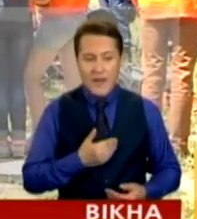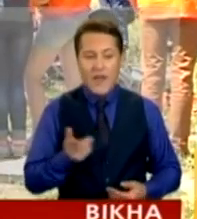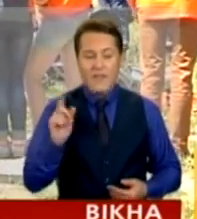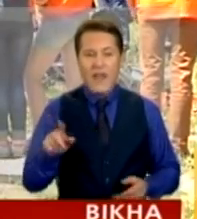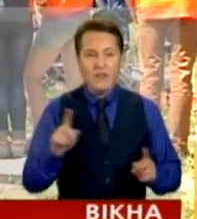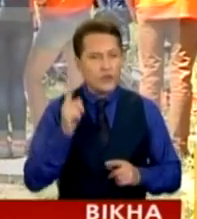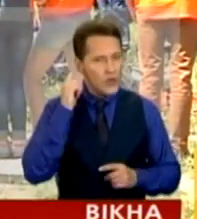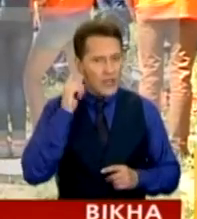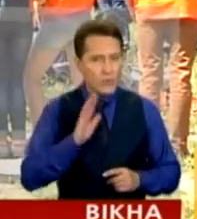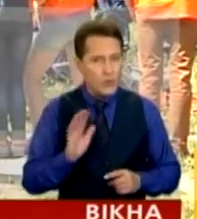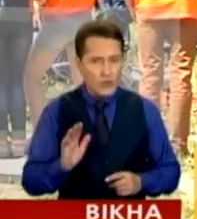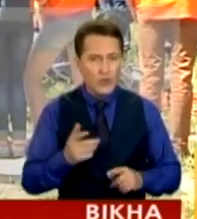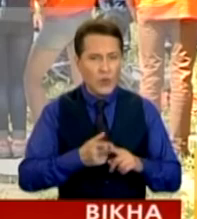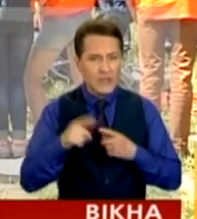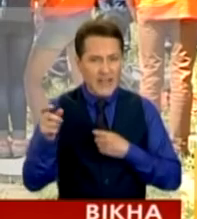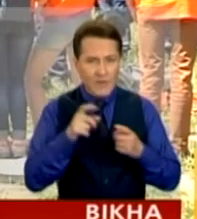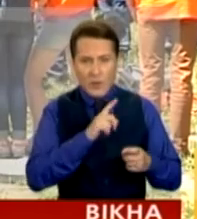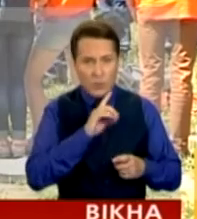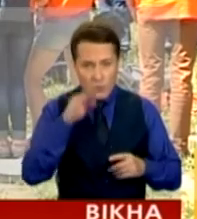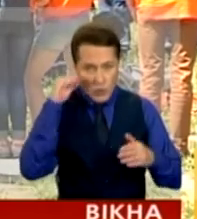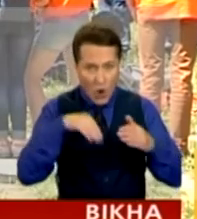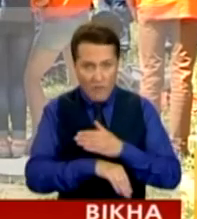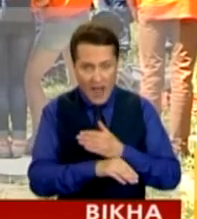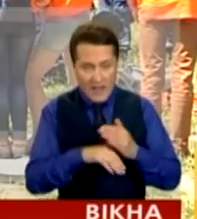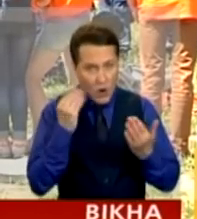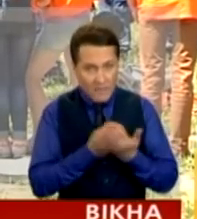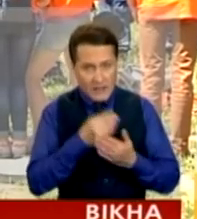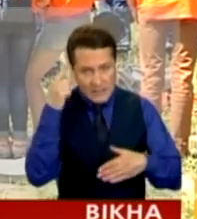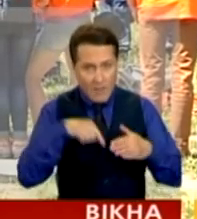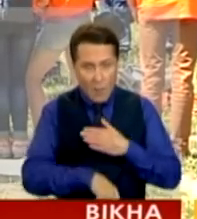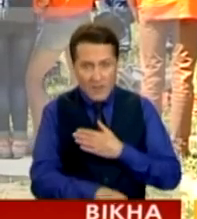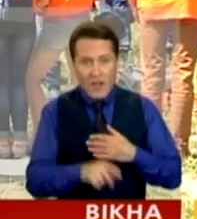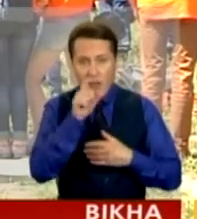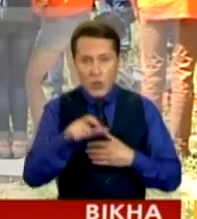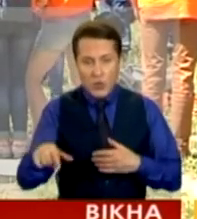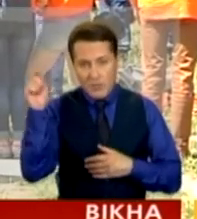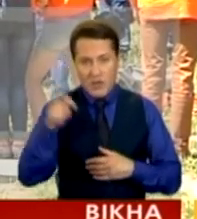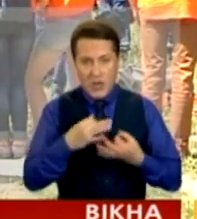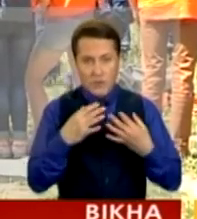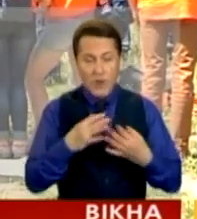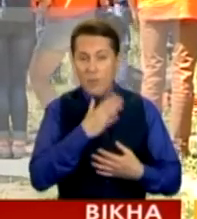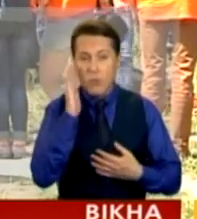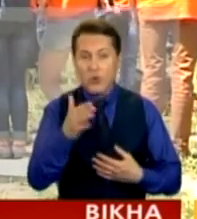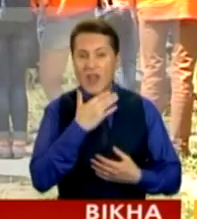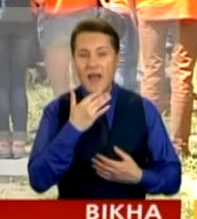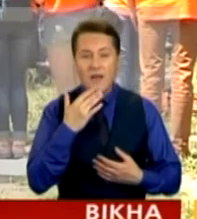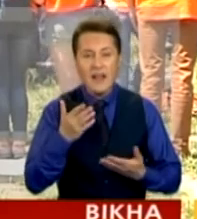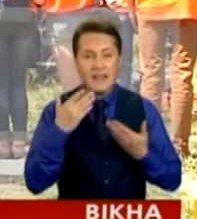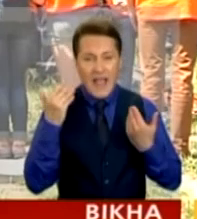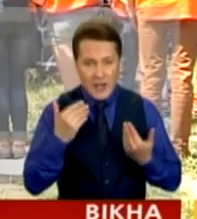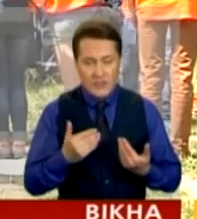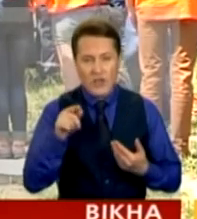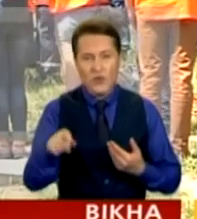оцих вибухів, вони не будуть ховатися по підвалам, як там, ну, як от люди приїжджають, розповідають, їм буде набагато легше, ніж зараз вони тут,